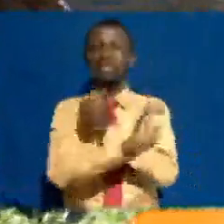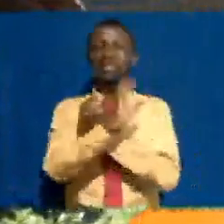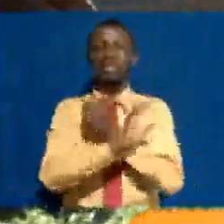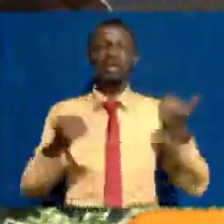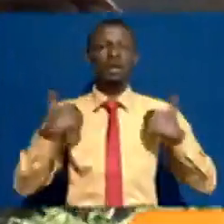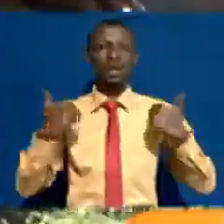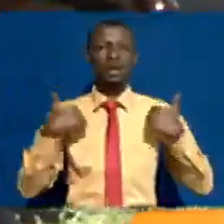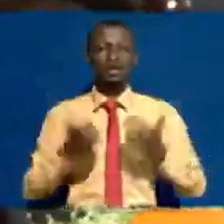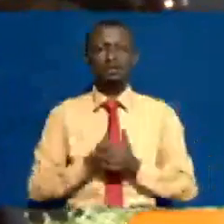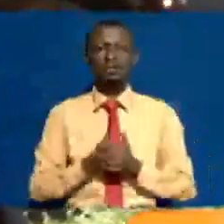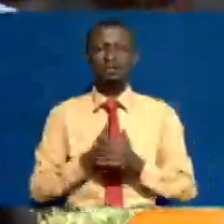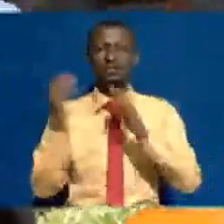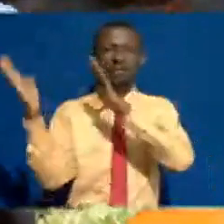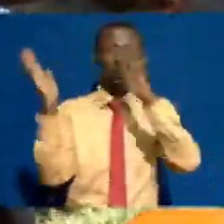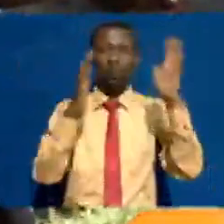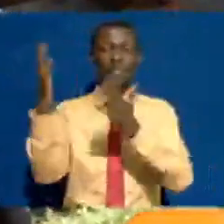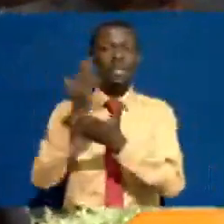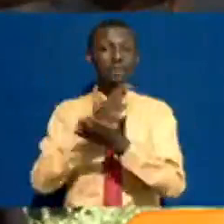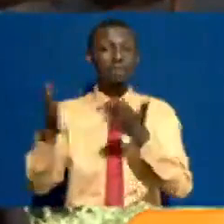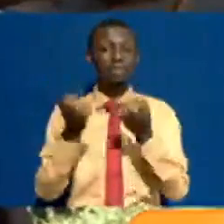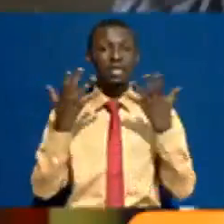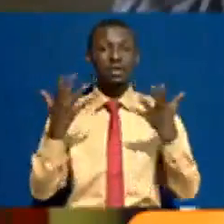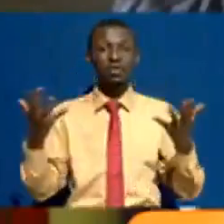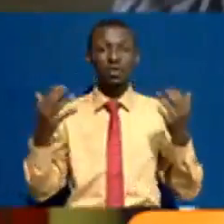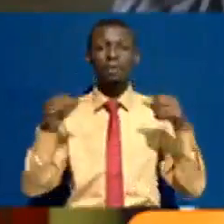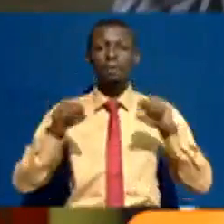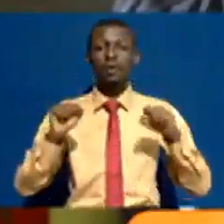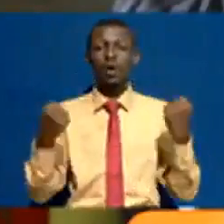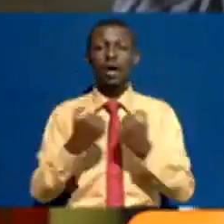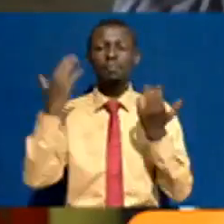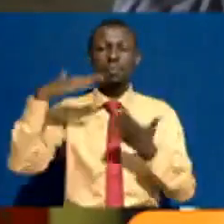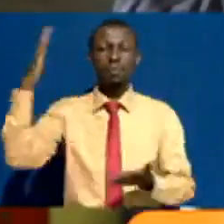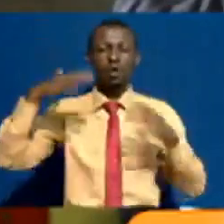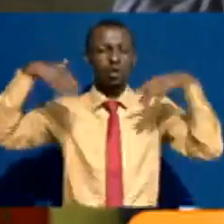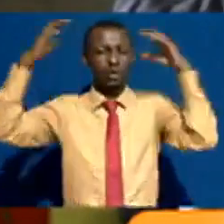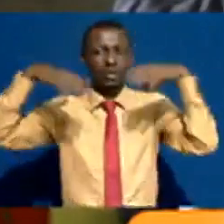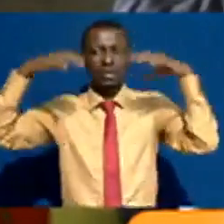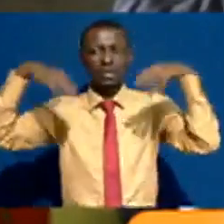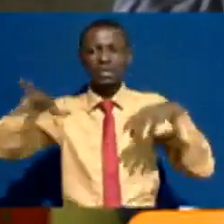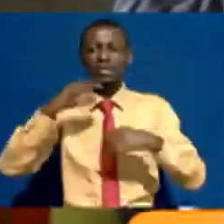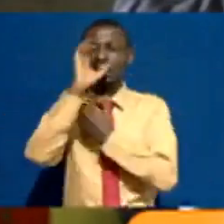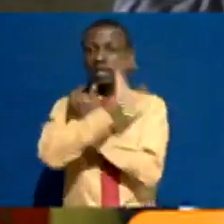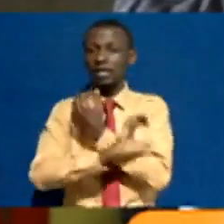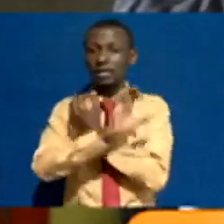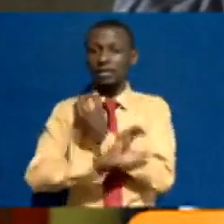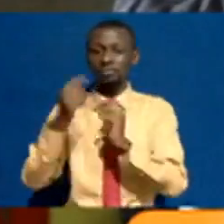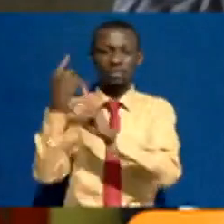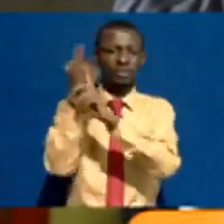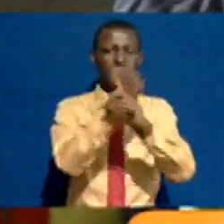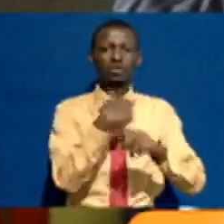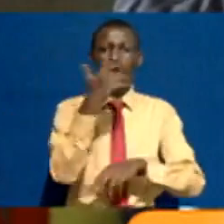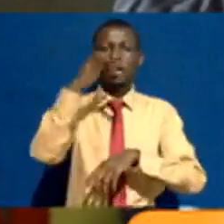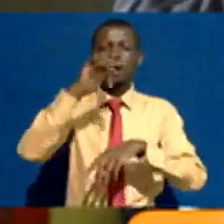Huku idara ya kutabiri hali ya anga ikibashiri ongezeko la viwango vya mvua katika sehemu mbalimbali nchini, kwa waathiriwa wa